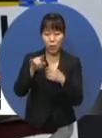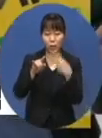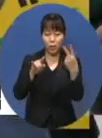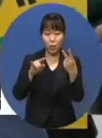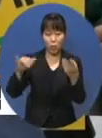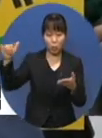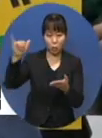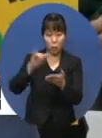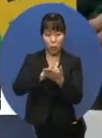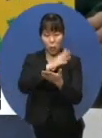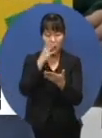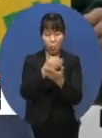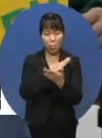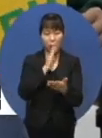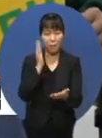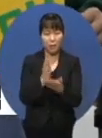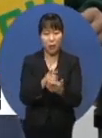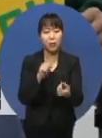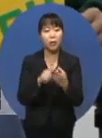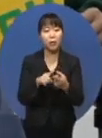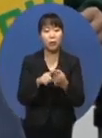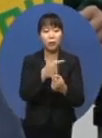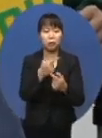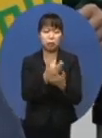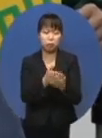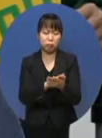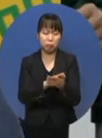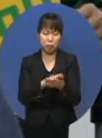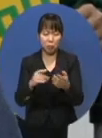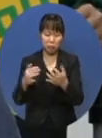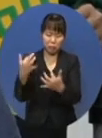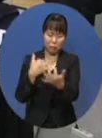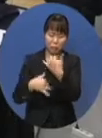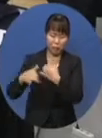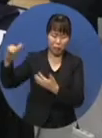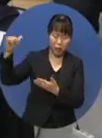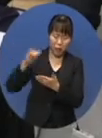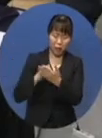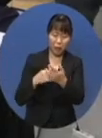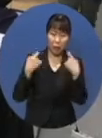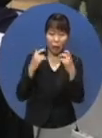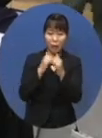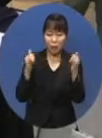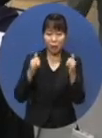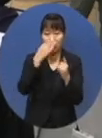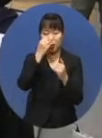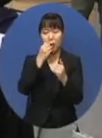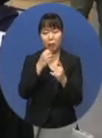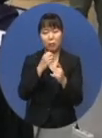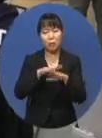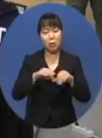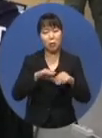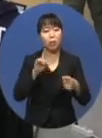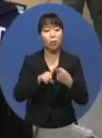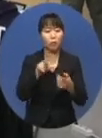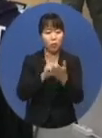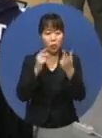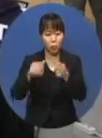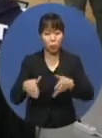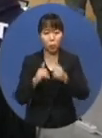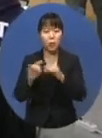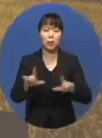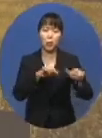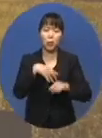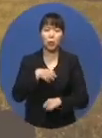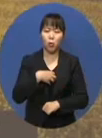백지화 전국 행동은 대규모 개발과 밀려드는 관광객으로 쓰레기 처리 문제가 대두되는 등 도민의 3의